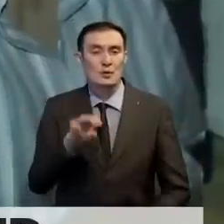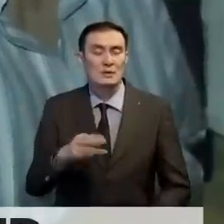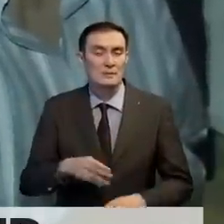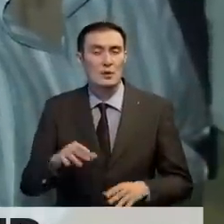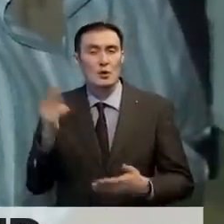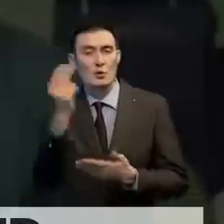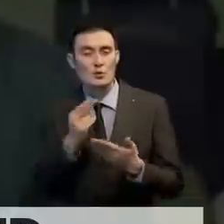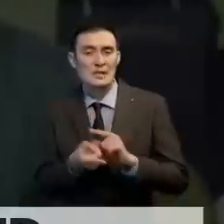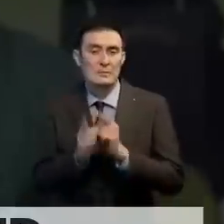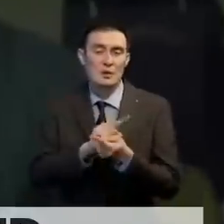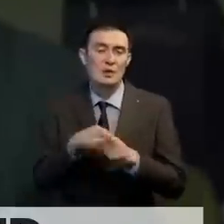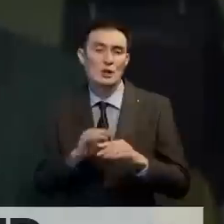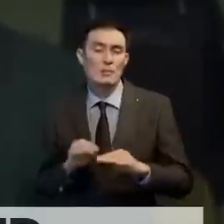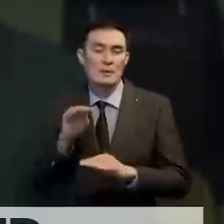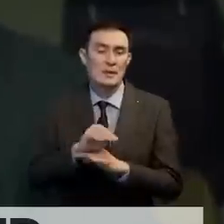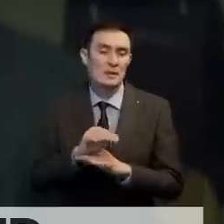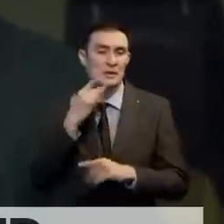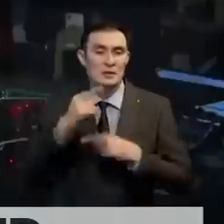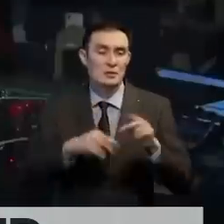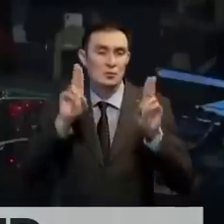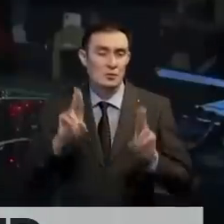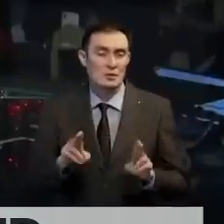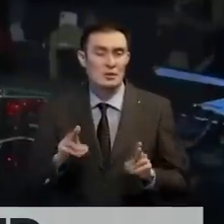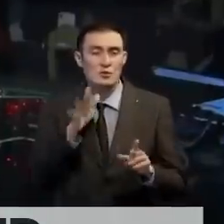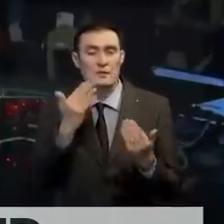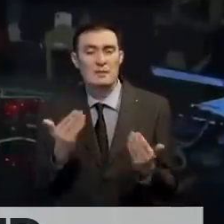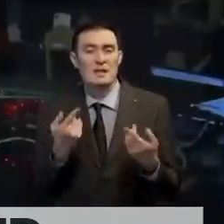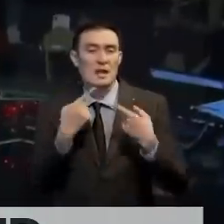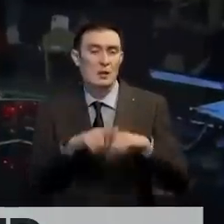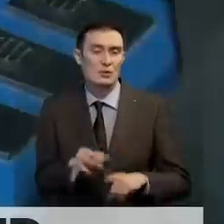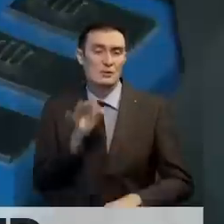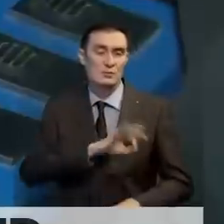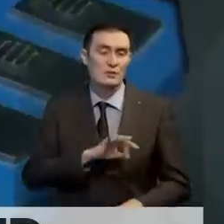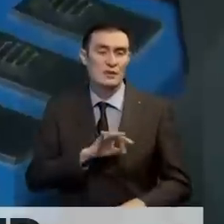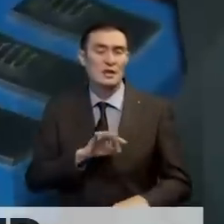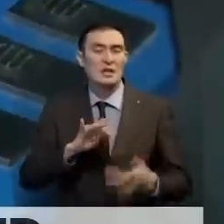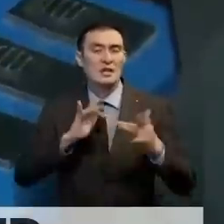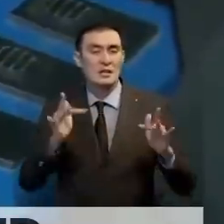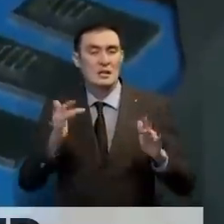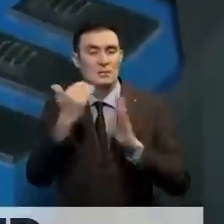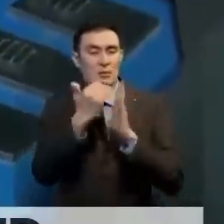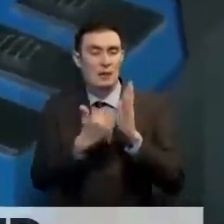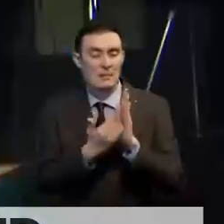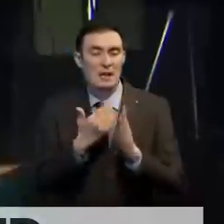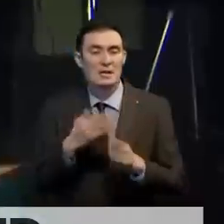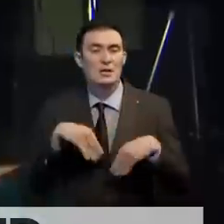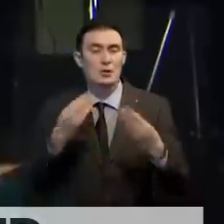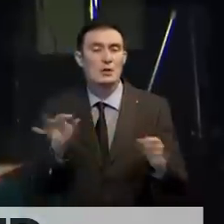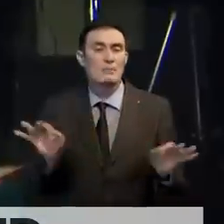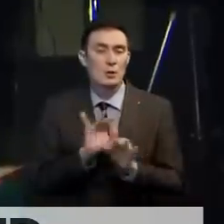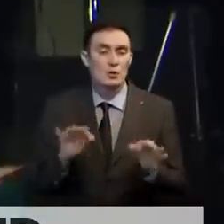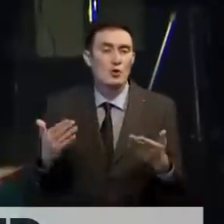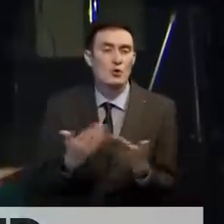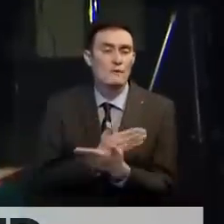саунд-художники изменяют либо дополняют традиционные композиции с помощью современных технологий и искусственного интеллекта. Тем самым они придают мелодиям